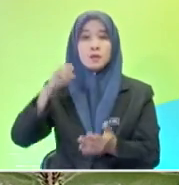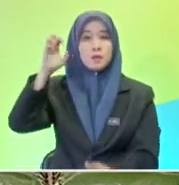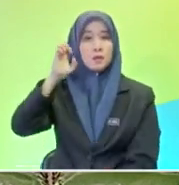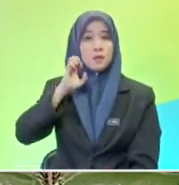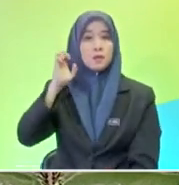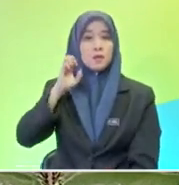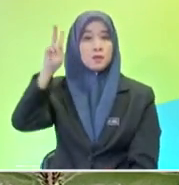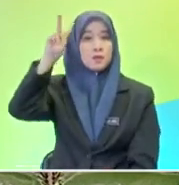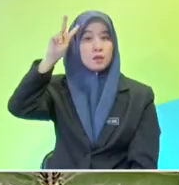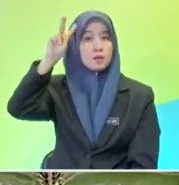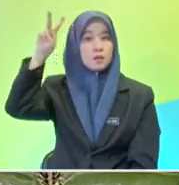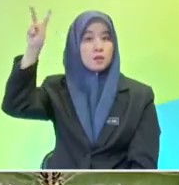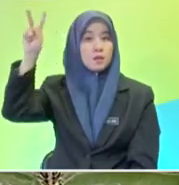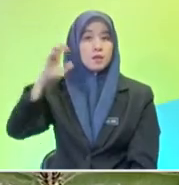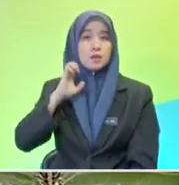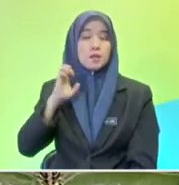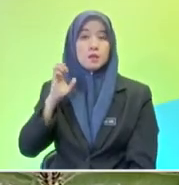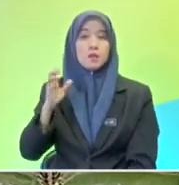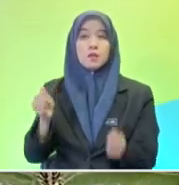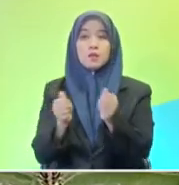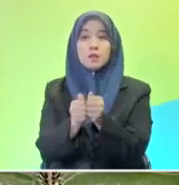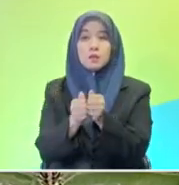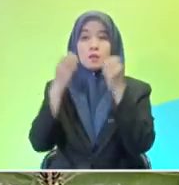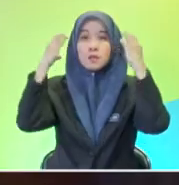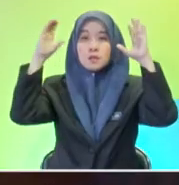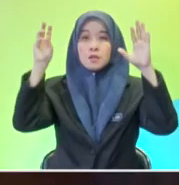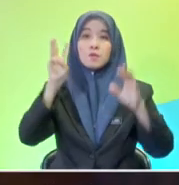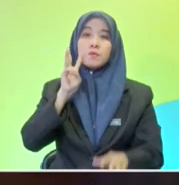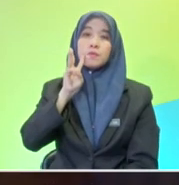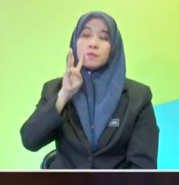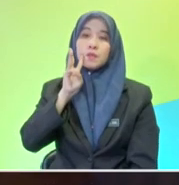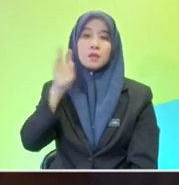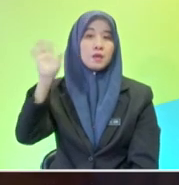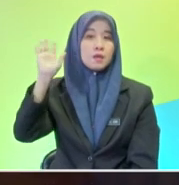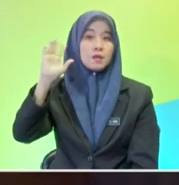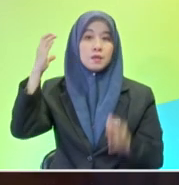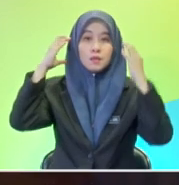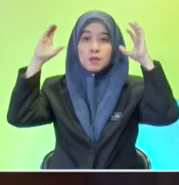dan estetika bersama dengan Cikgu W ha